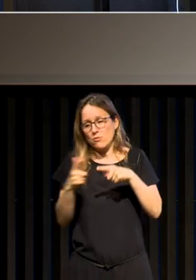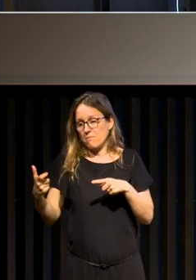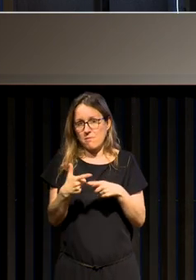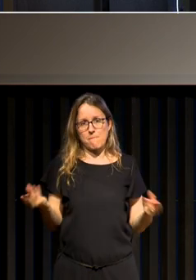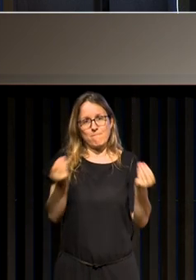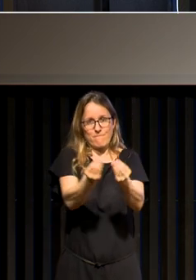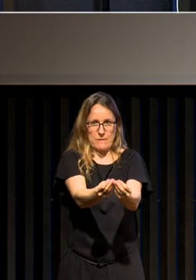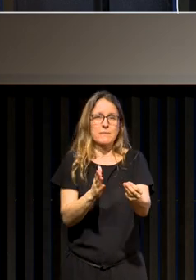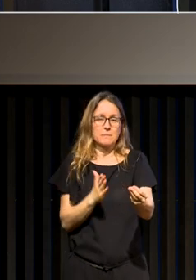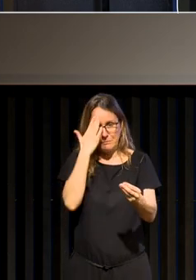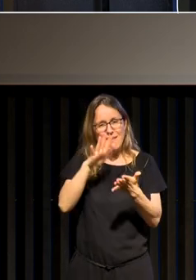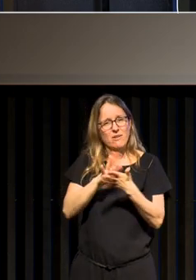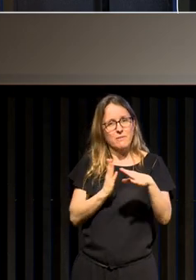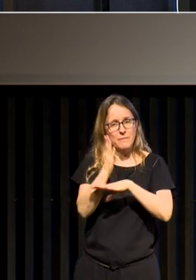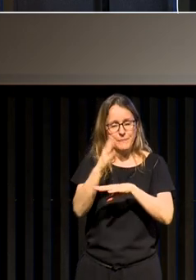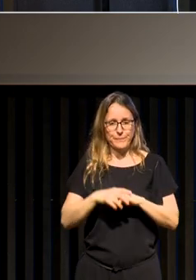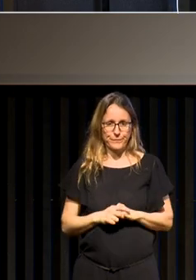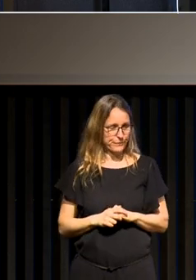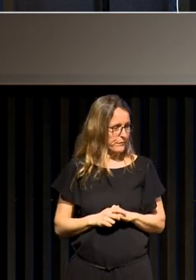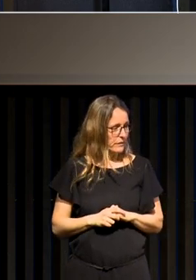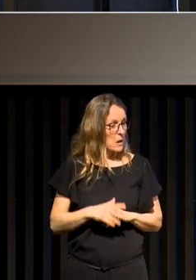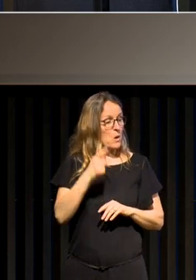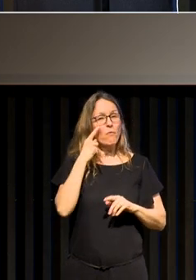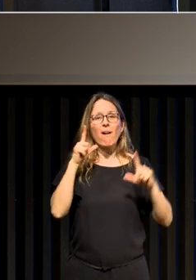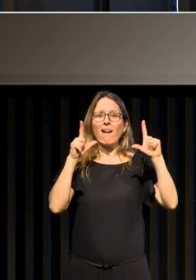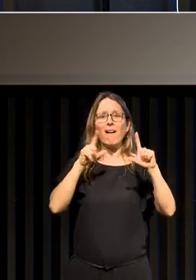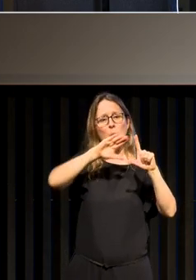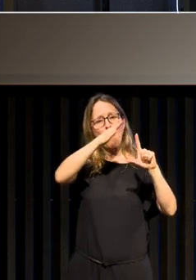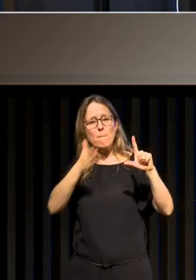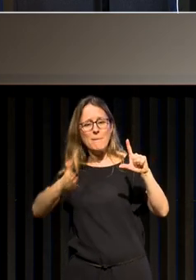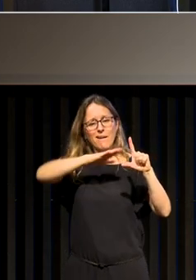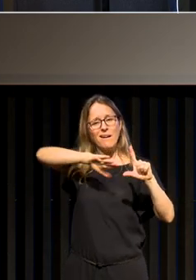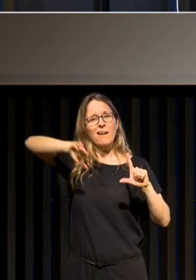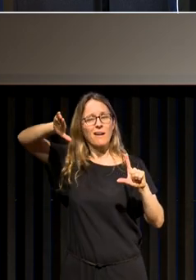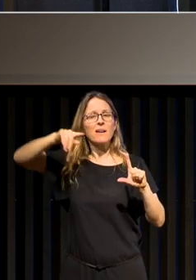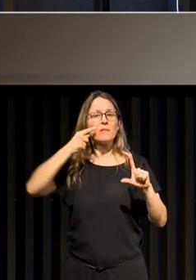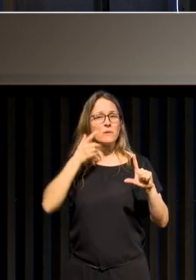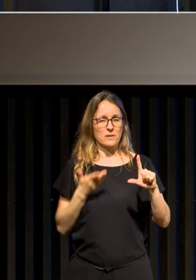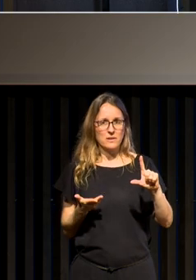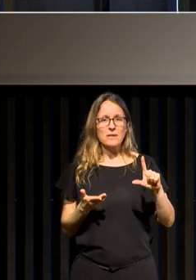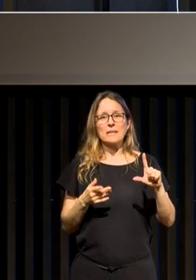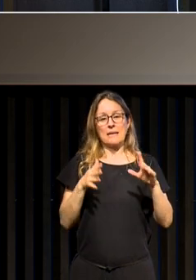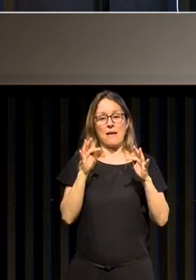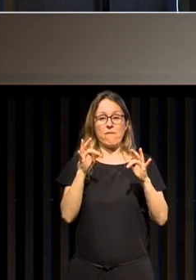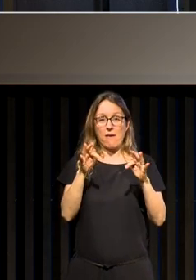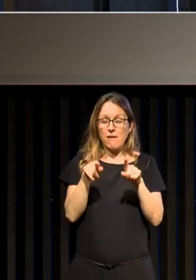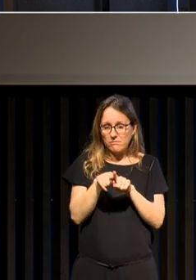Alors, voici une courbe qui montre la différence de chronobiologie en matière de